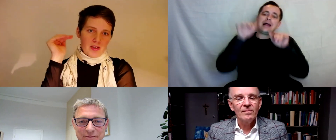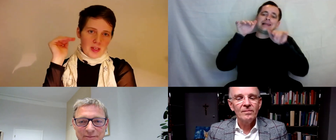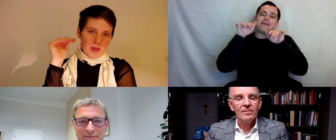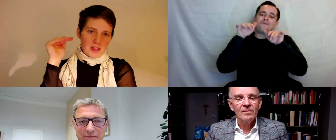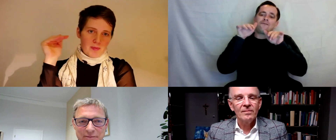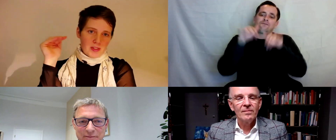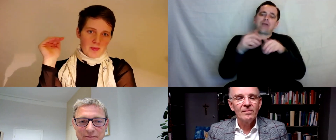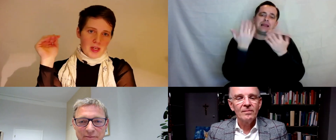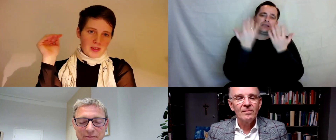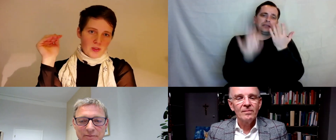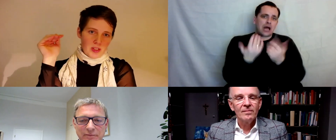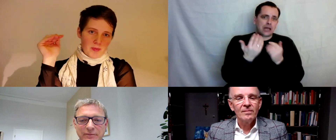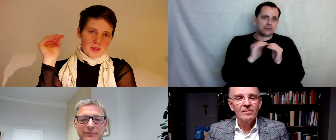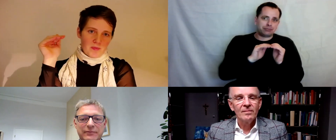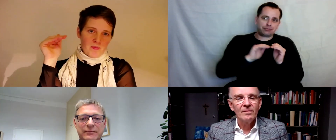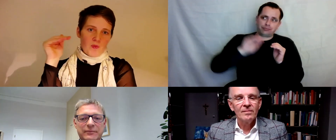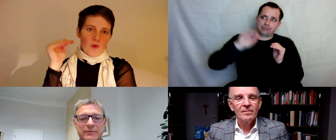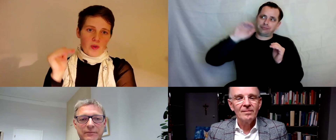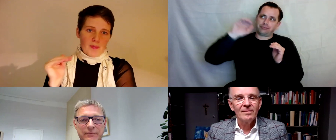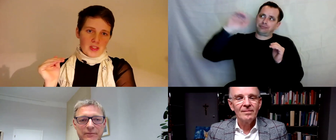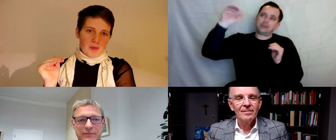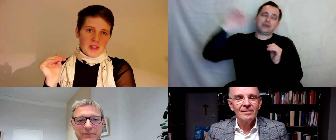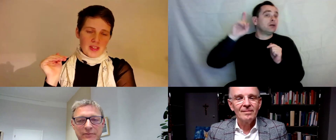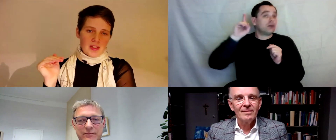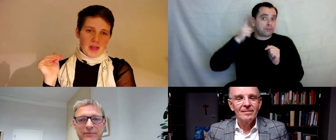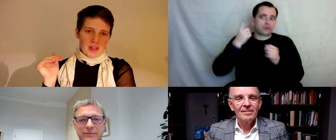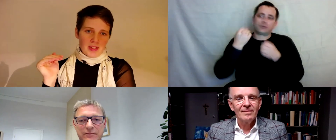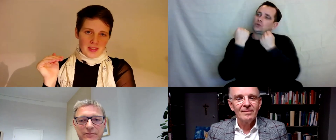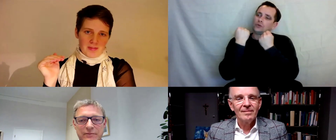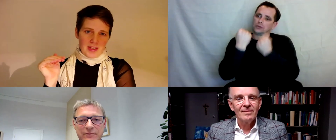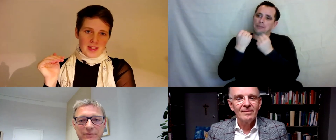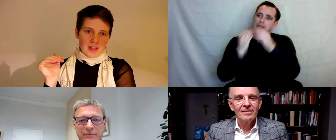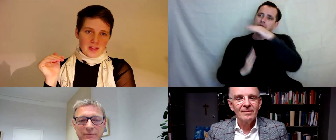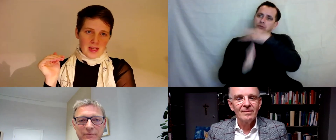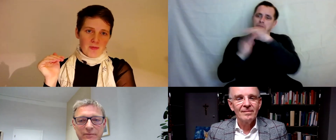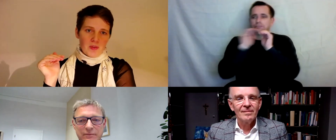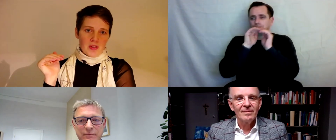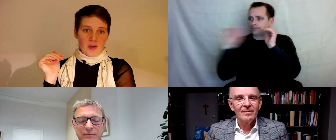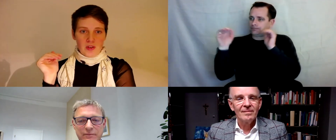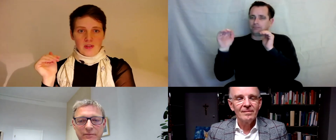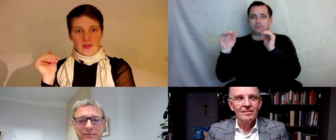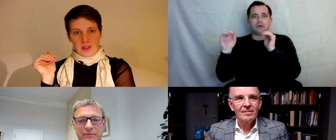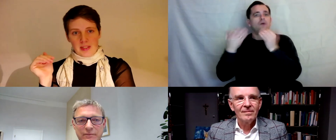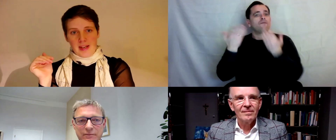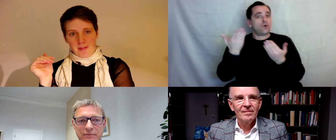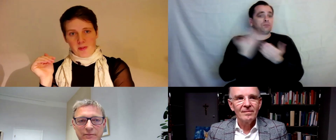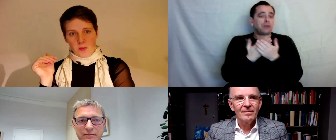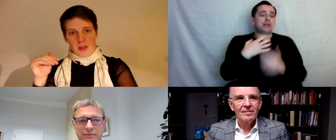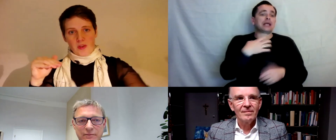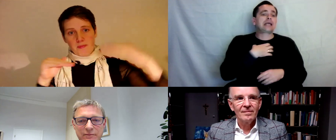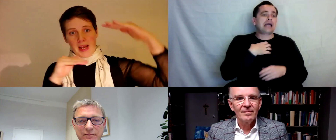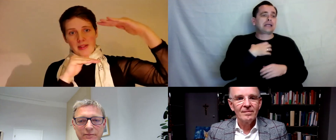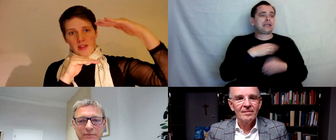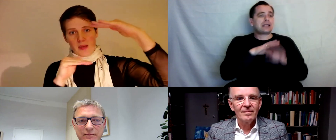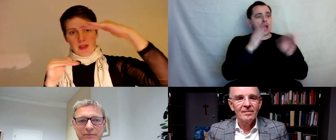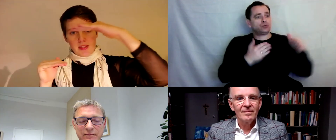Entweder stabilisiert man sie am Krankenhauslimit oder man stabilisiert sie bei niedrigeren Fallzahlen, da wo wir noch die Kontaktnachverfolgung machen